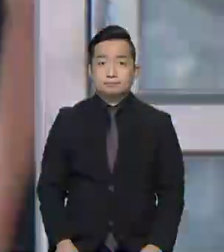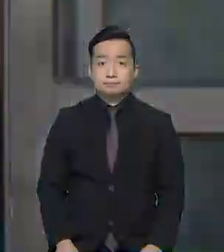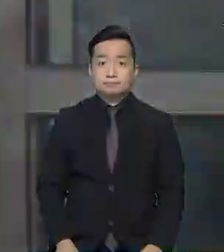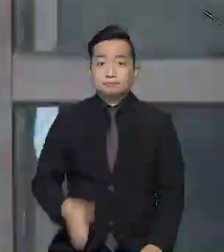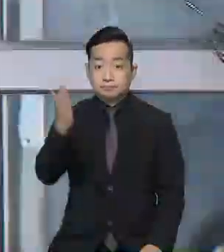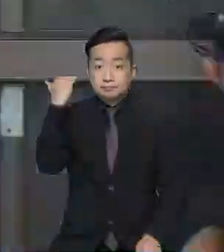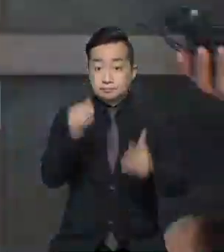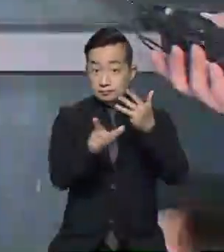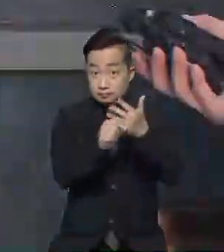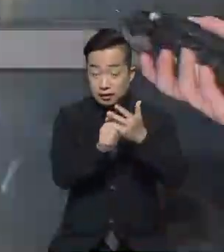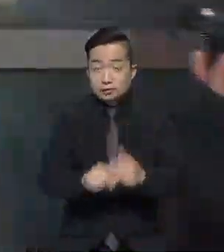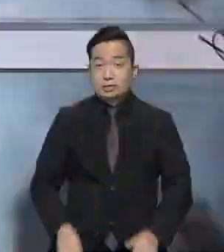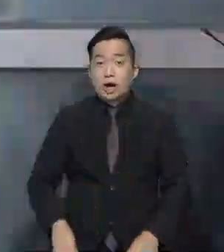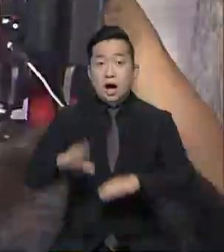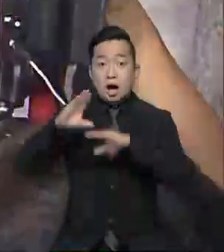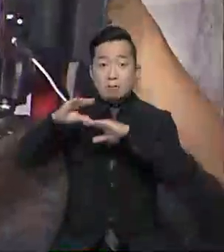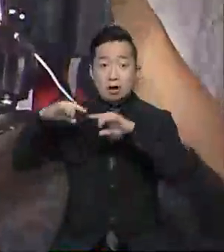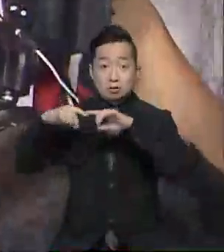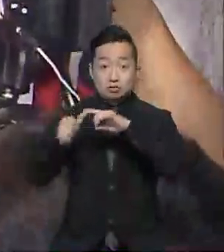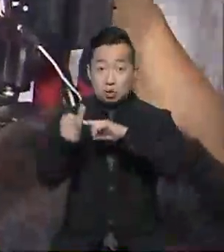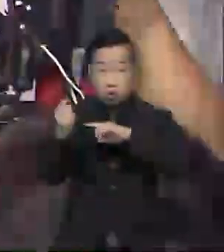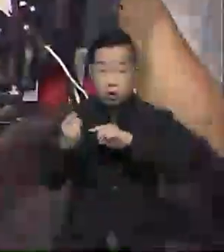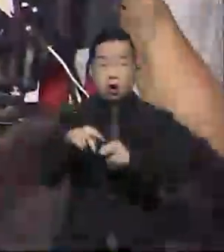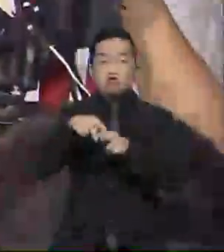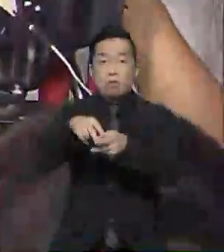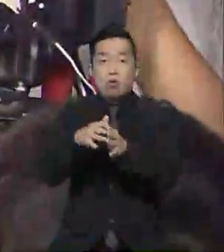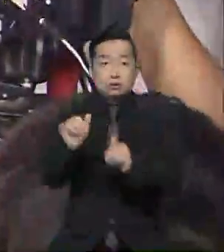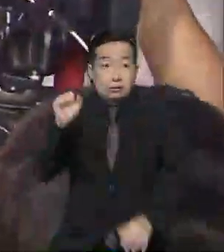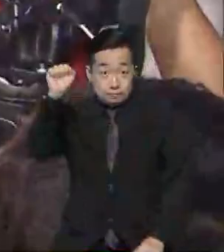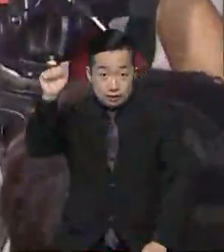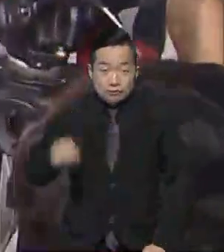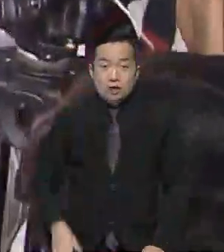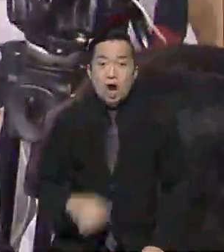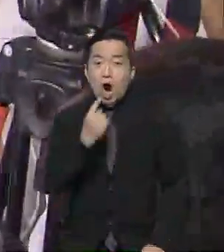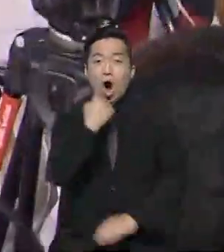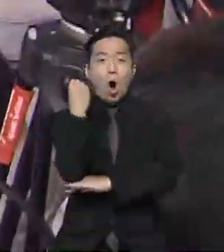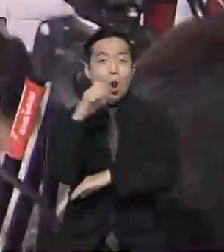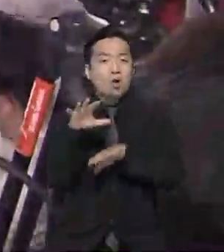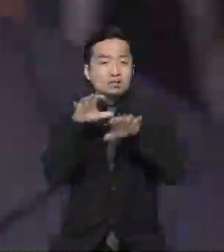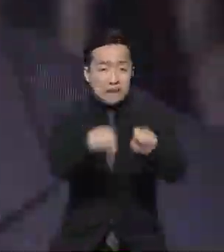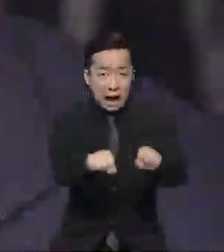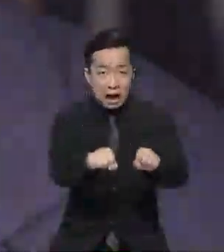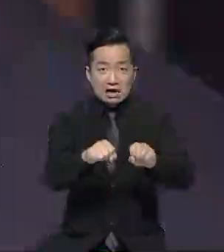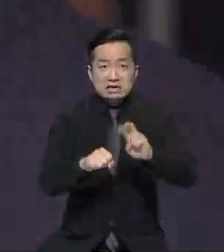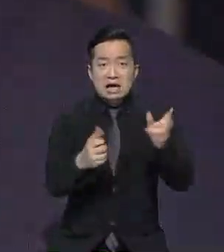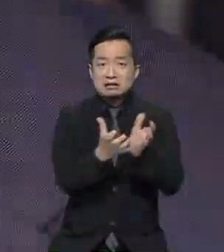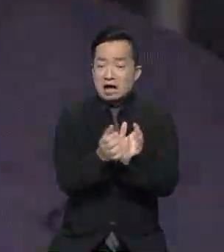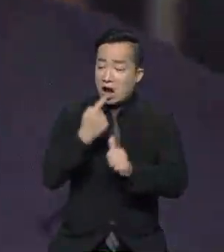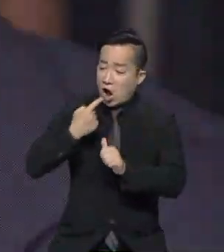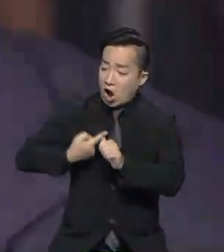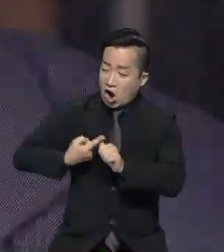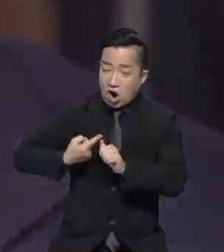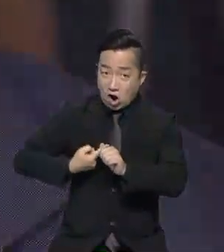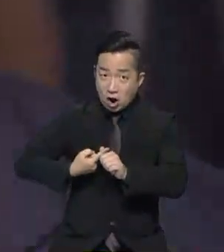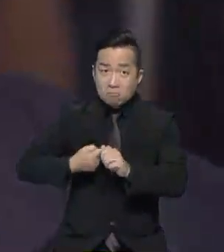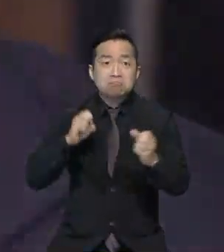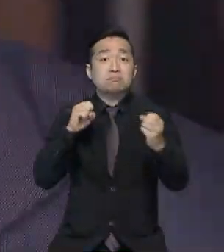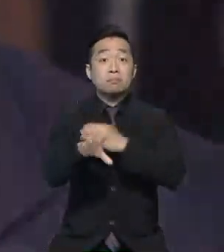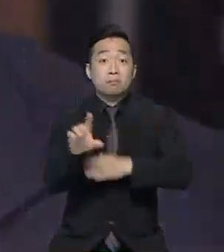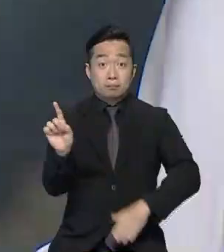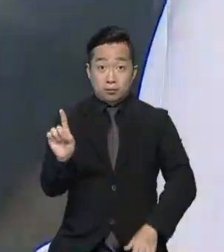지난 8월 방통위원장 후보자 지명 직후 언론 장악용 인사란 야권의 비판에 이동관 위원장은 이렇게